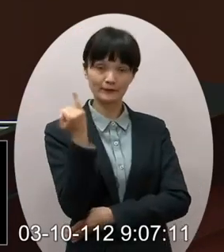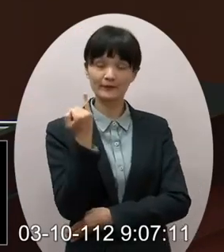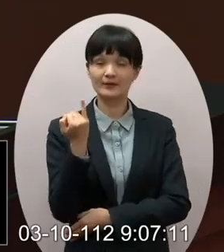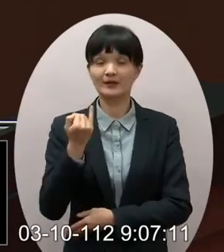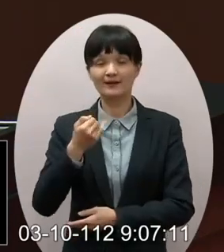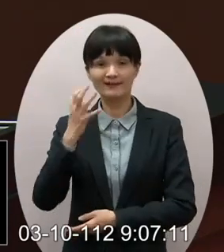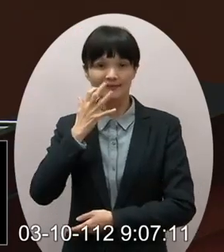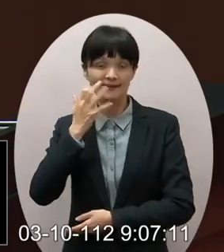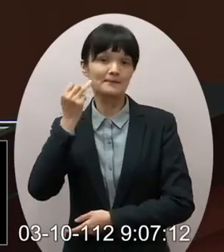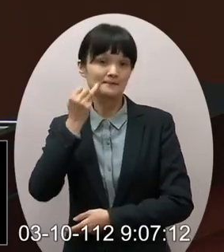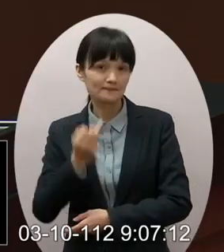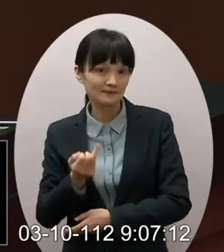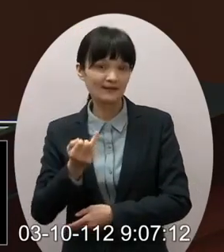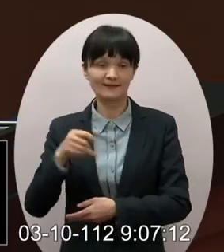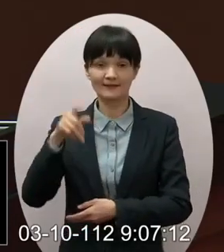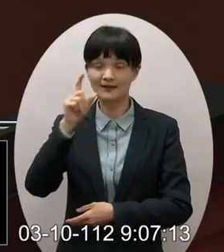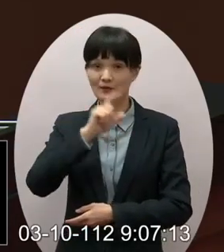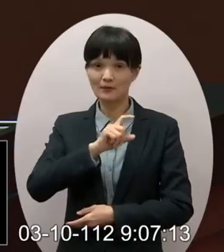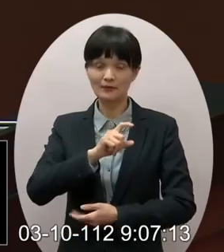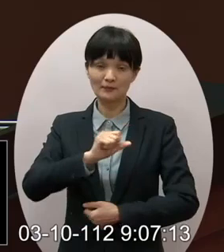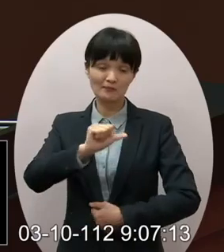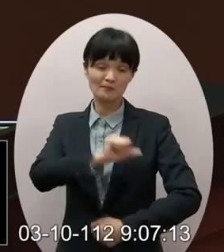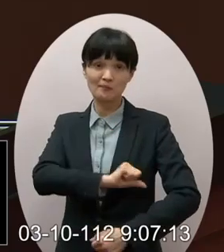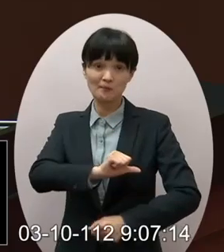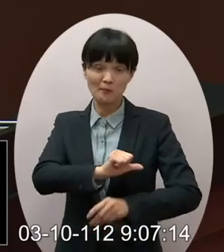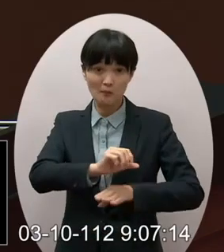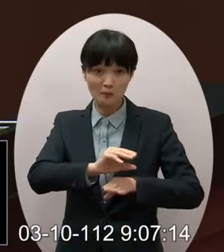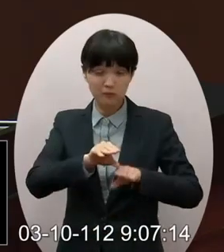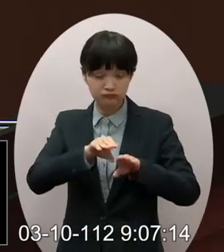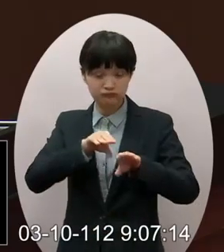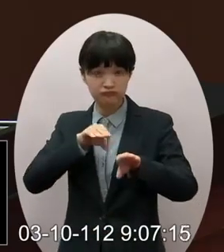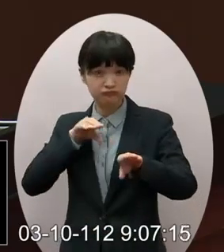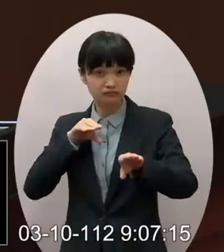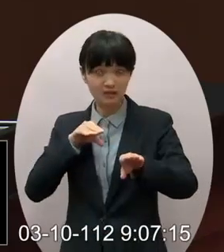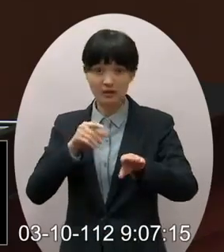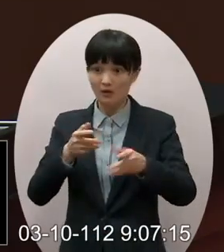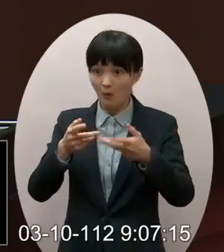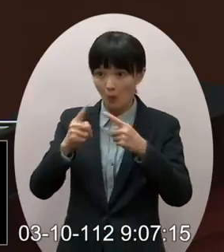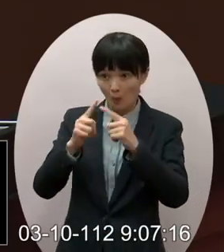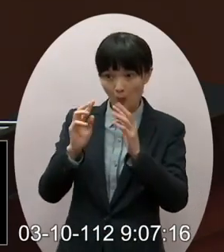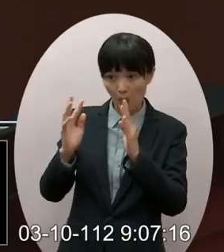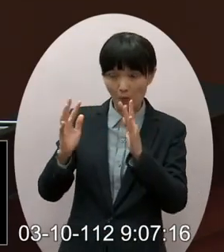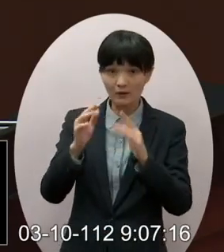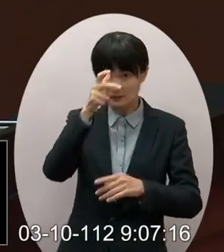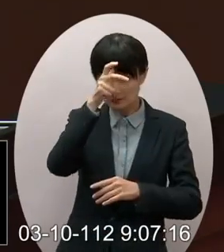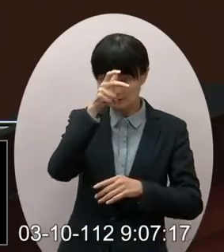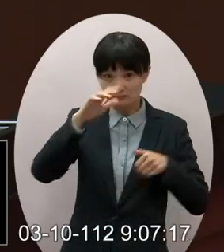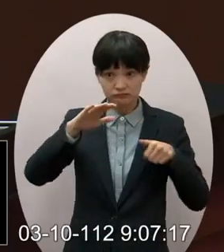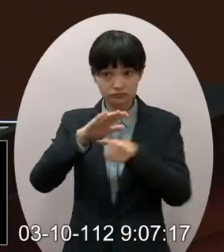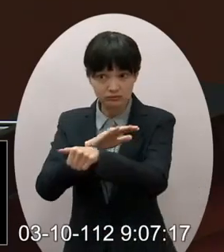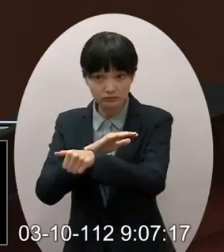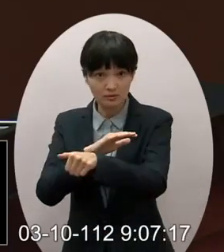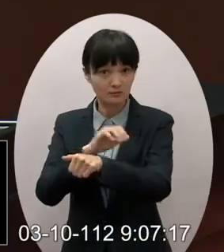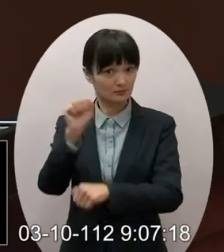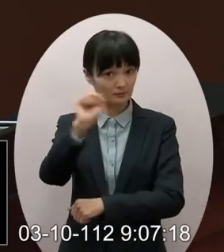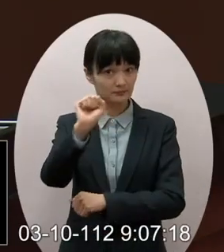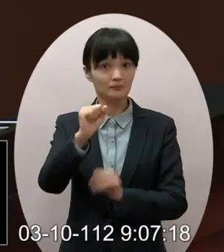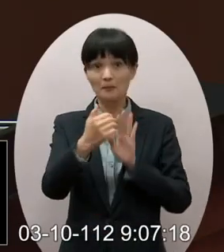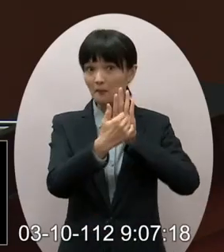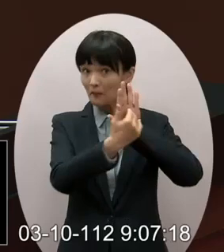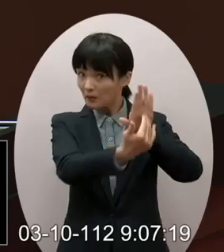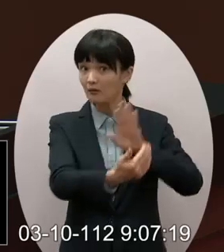车嚣张春酒，而居然还传出警方连进去五星级饭店都不可